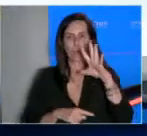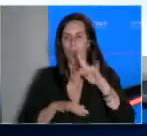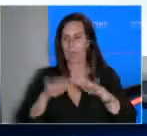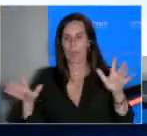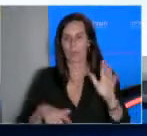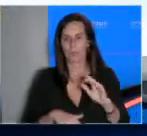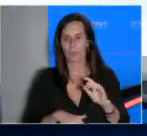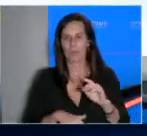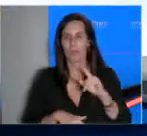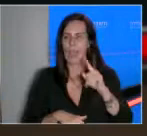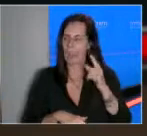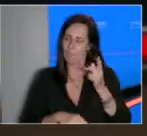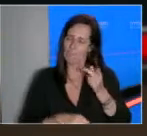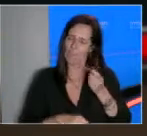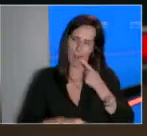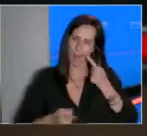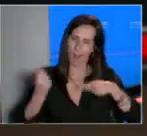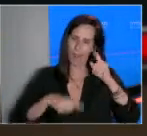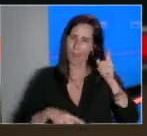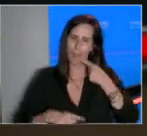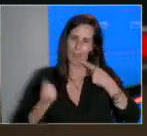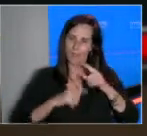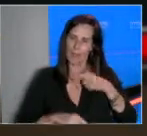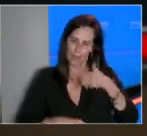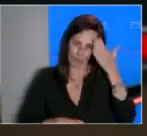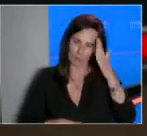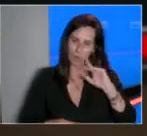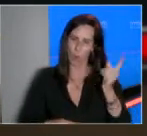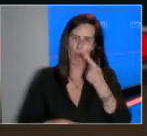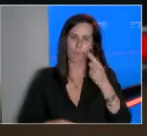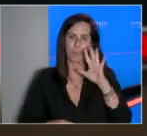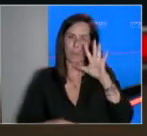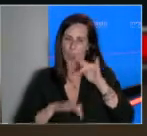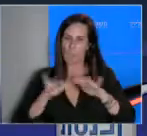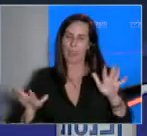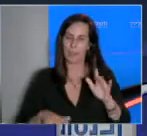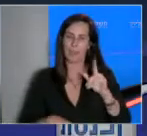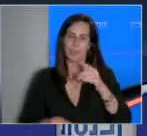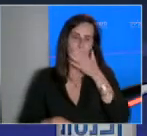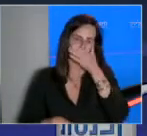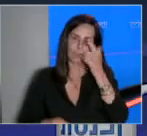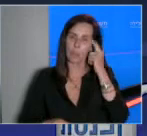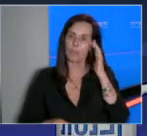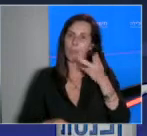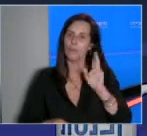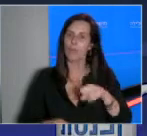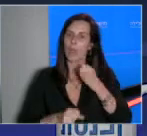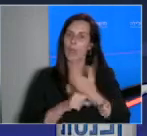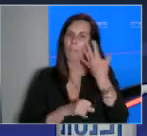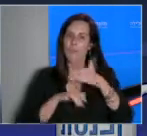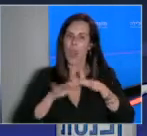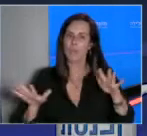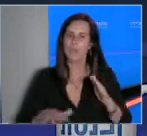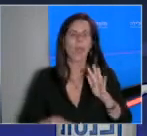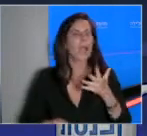5 מיליארד. אוקיי. אין תחמנים, אח שלי, תקשיב, אוקיי. אין תחמנים, אנחנו מכירים כל את זה. פתאום 5 מיליארד, אני חושב עכשיו, כמה אתה יכול לעשות